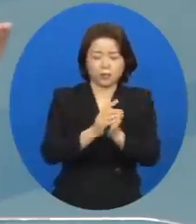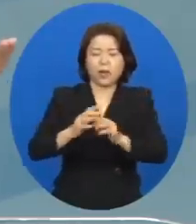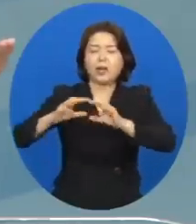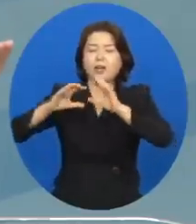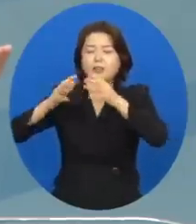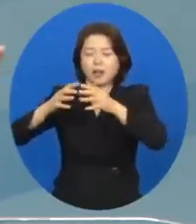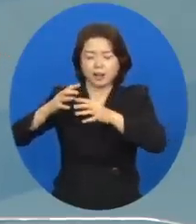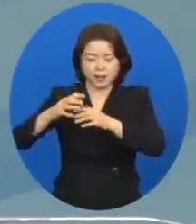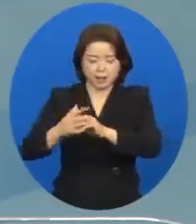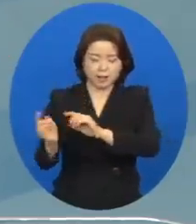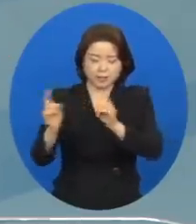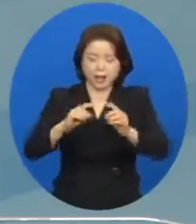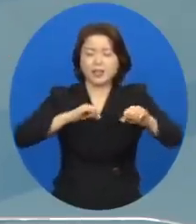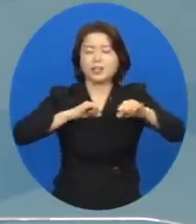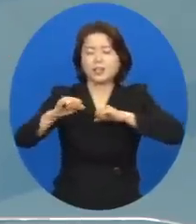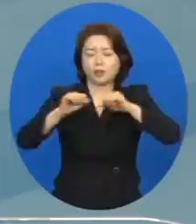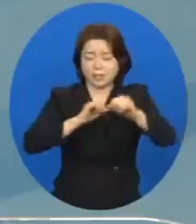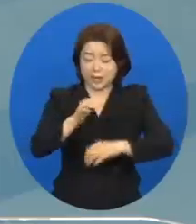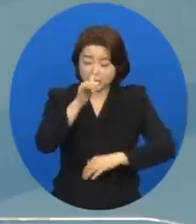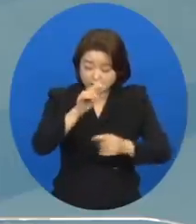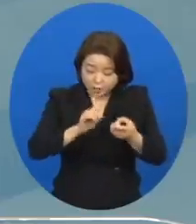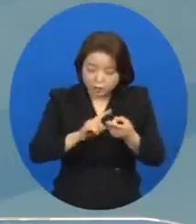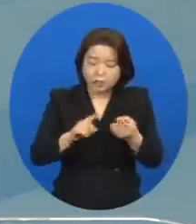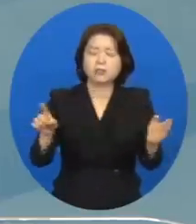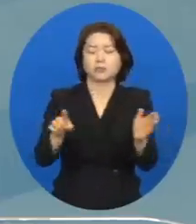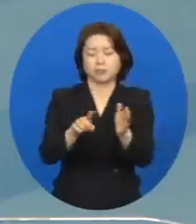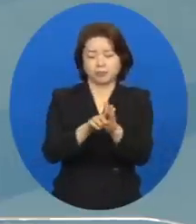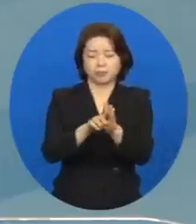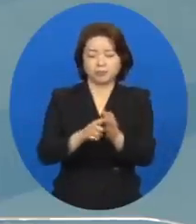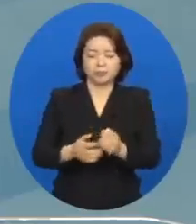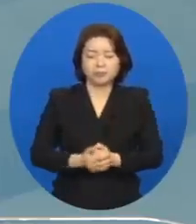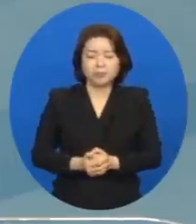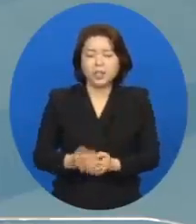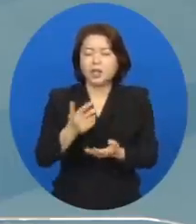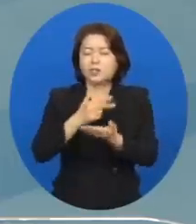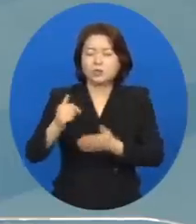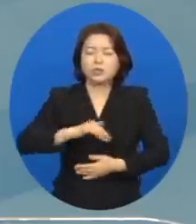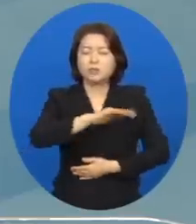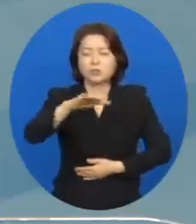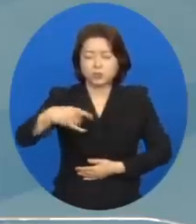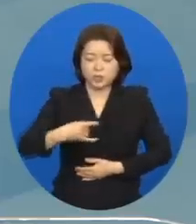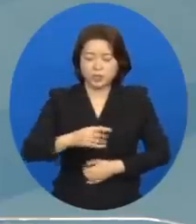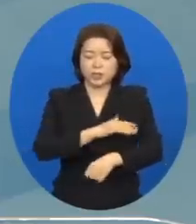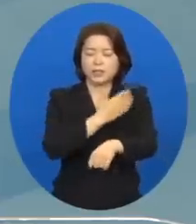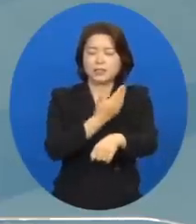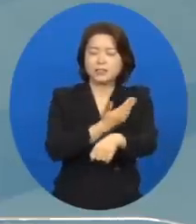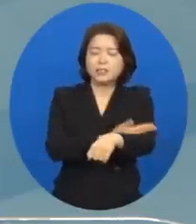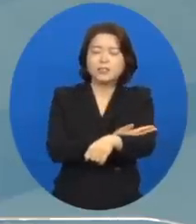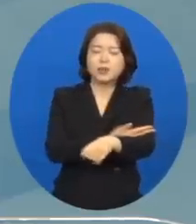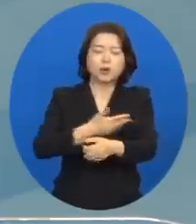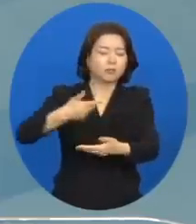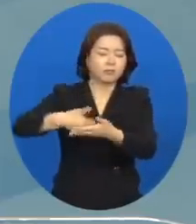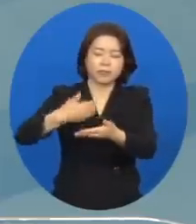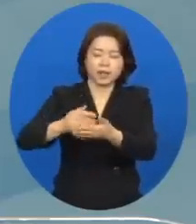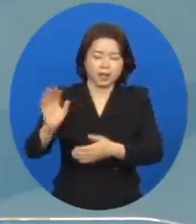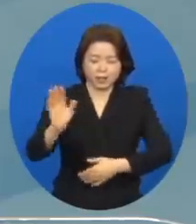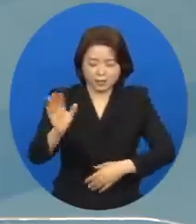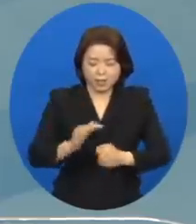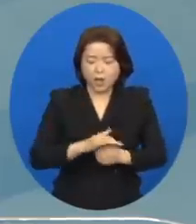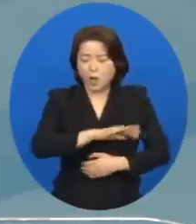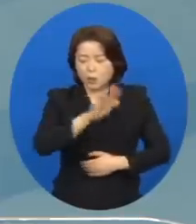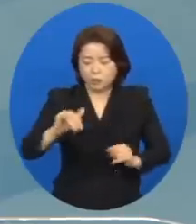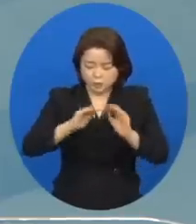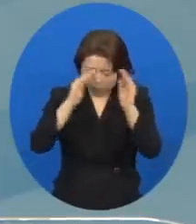나라가 사는 역사가 있음을 믿습니다. 주님은 우리에게 능력을 구하지도 않으시고 우리의